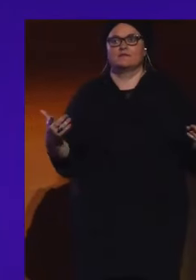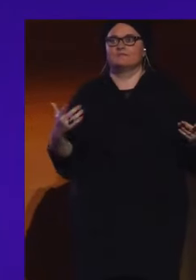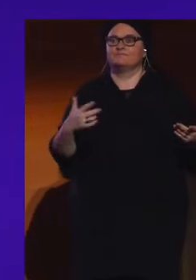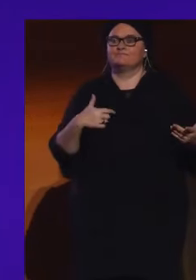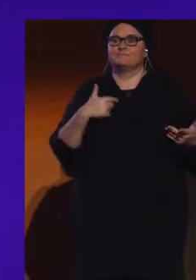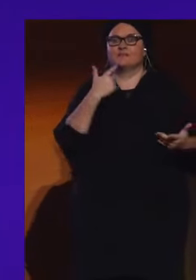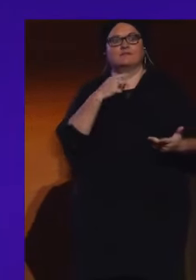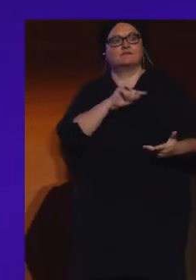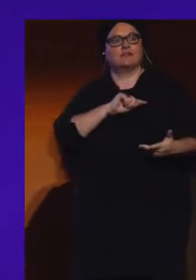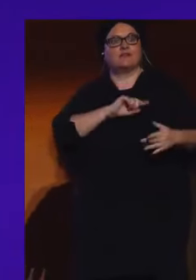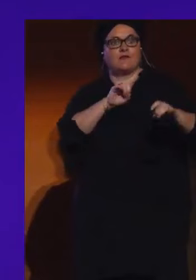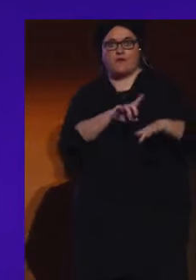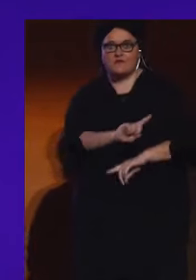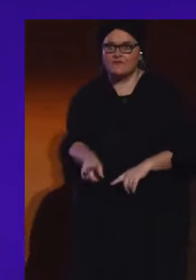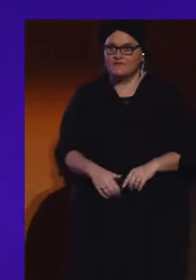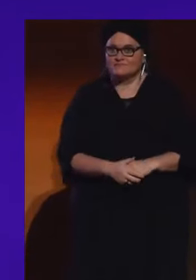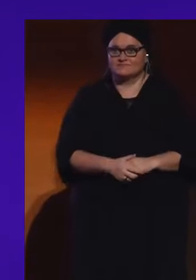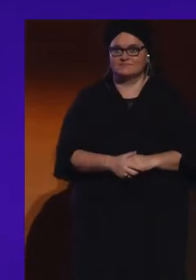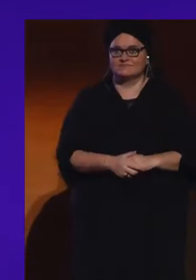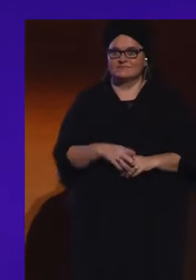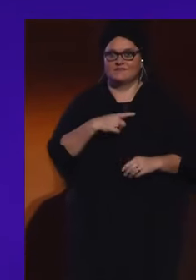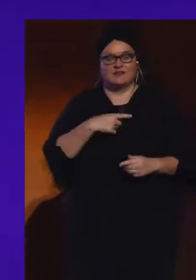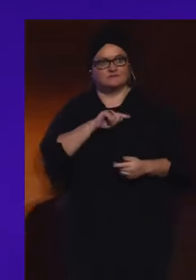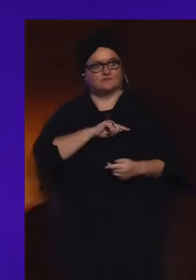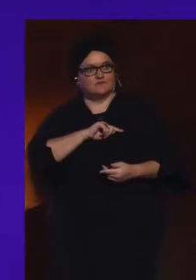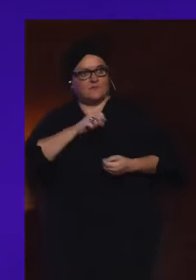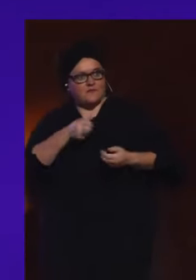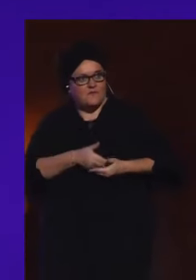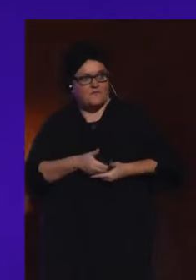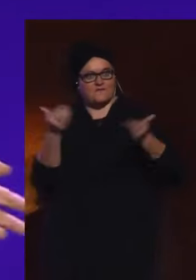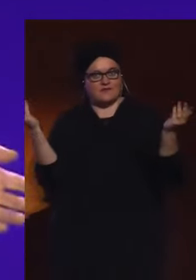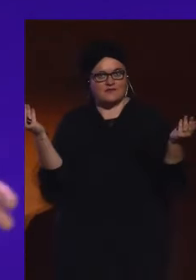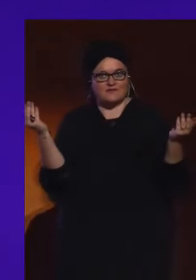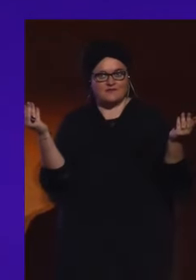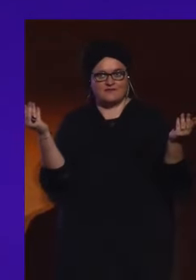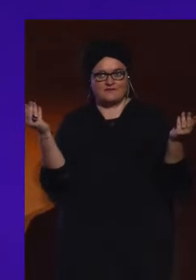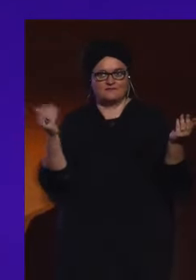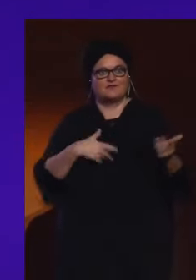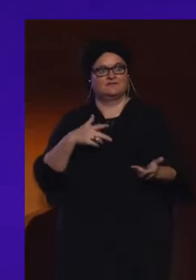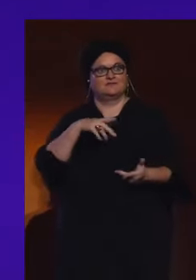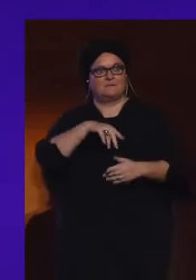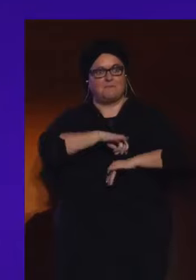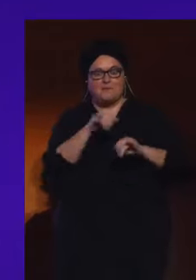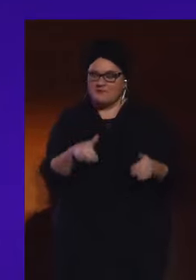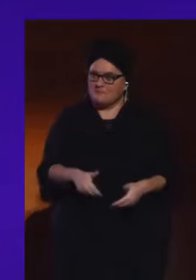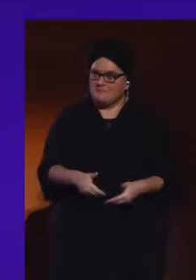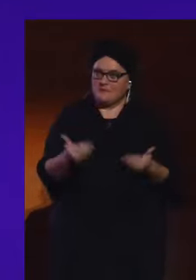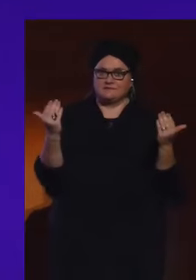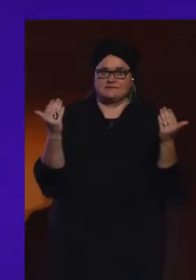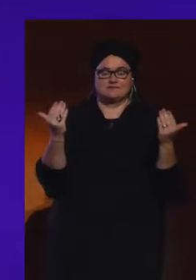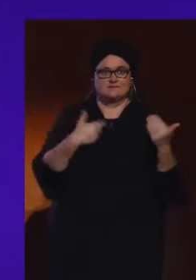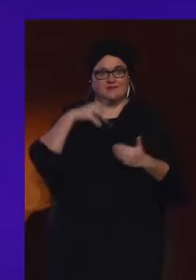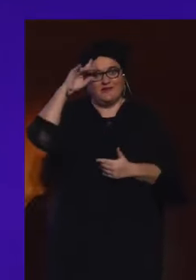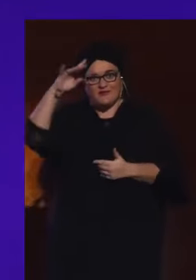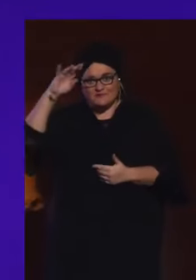nuke berdin gaudenik. Esango nuke askoz ere konfiantza gehiagorekin gaudela, askoz ere pozikagoa gaudela, askoz ere